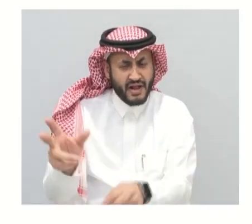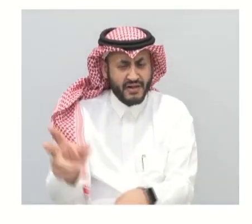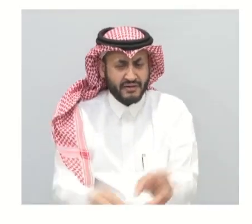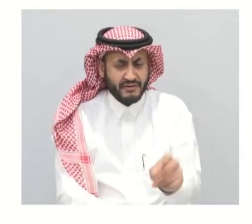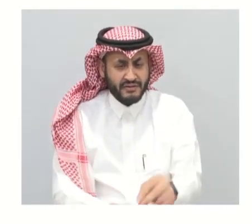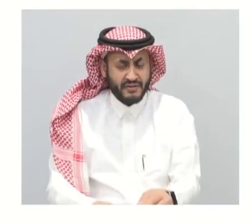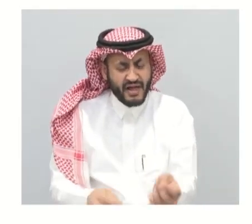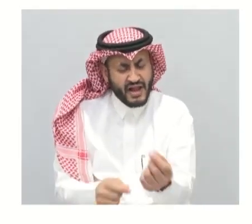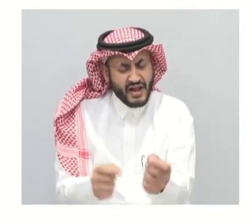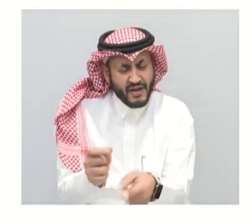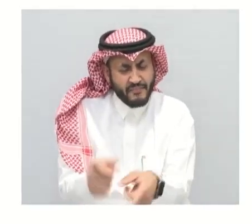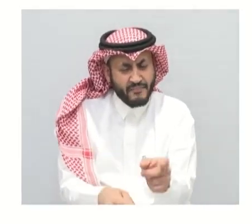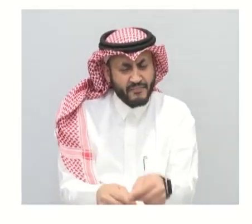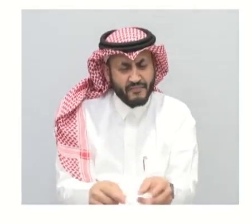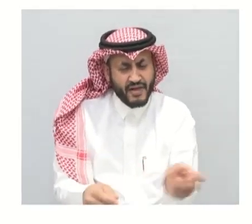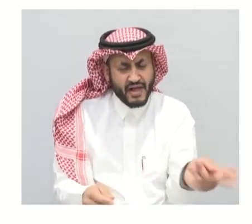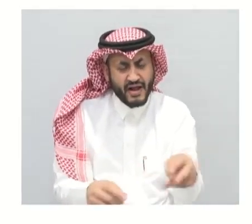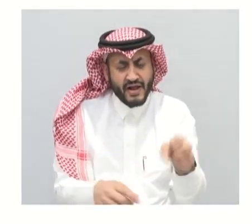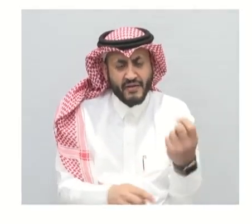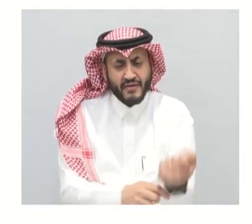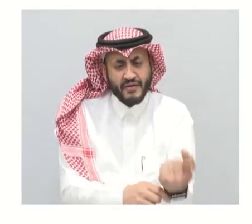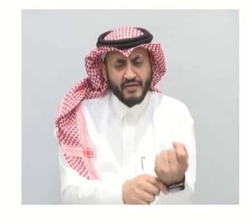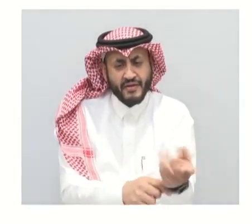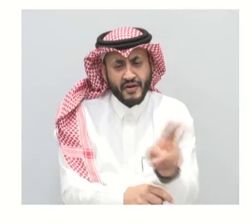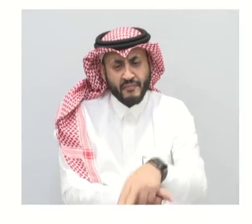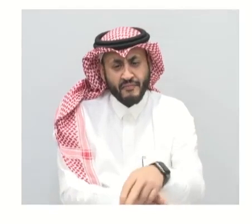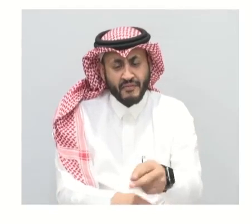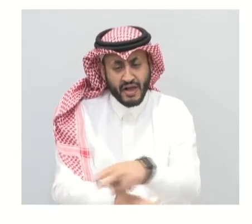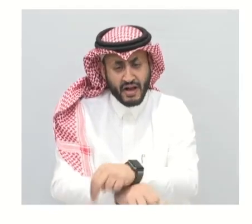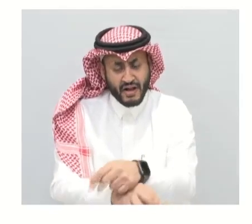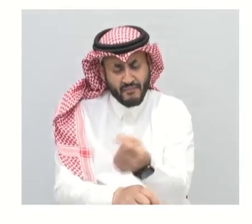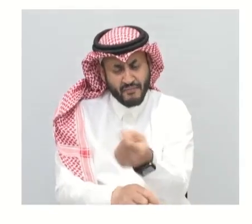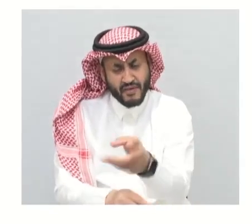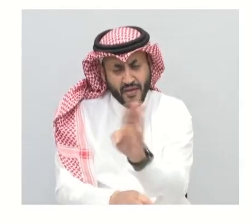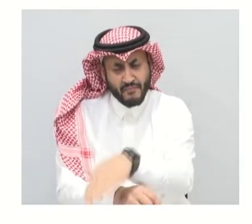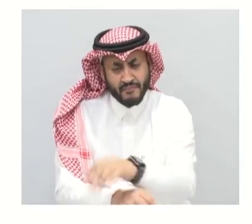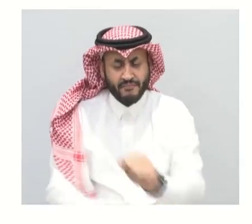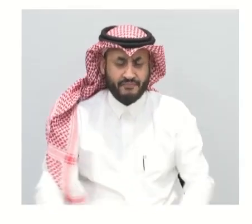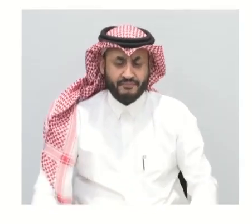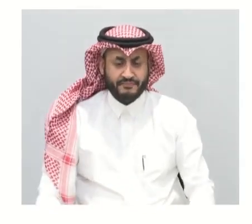فتات الصخور بقايا اجزاء نباتات مخلوقات صغيره ميته